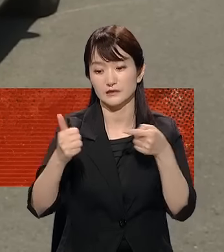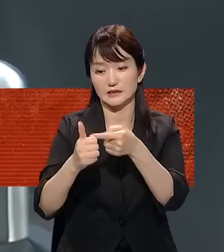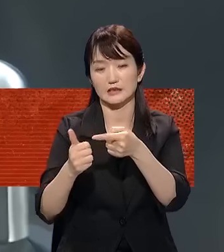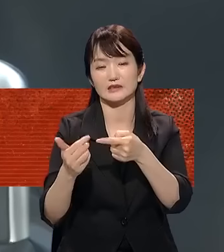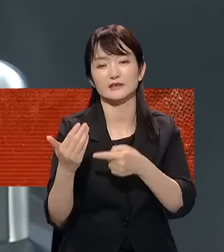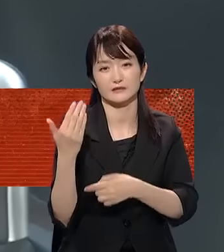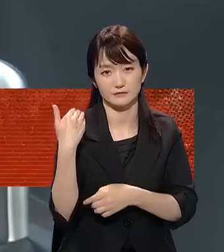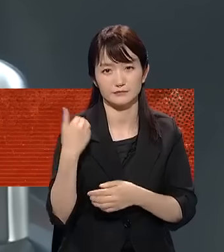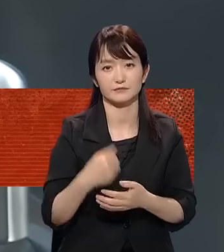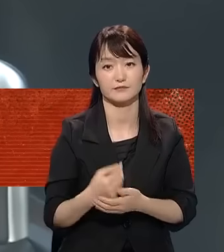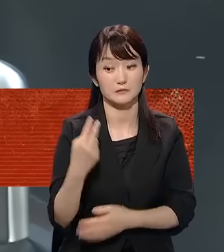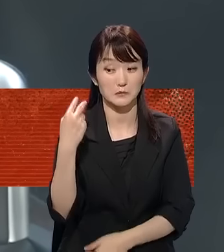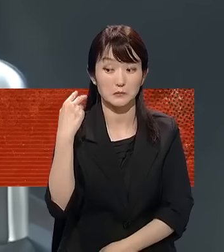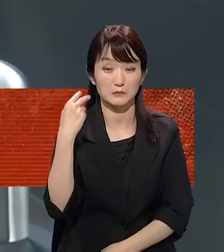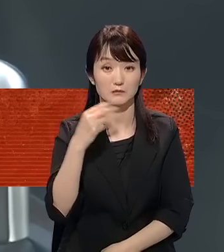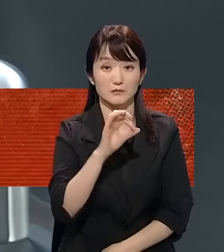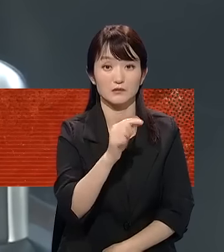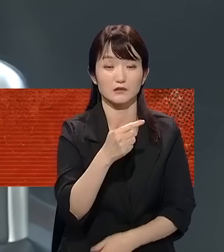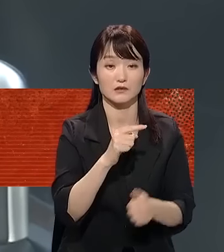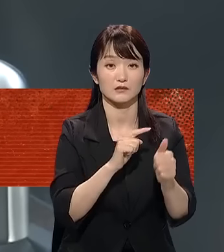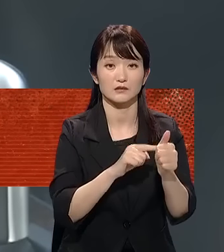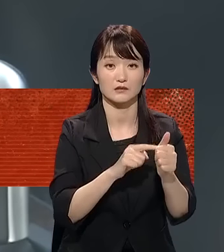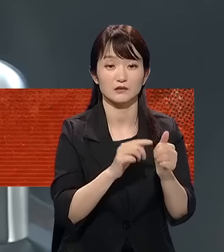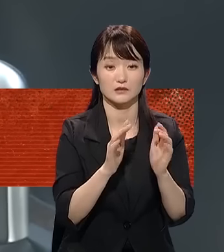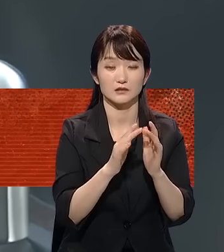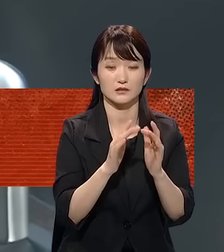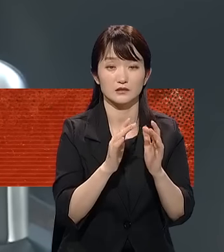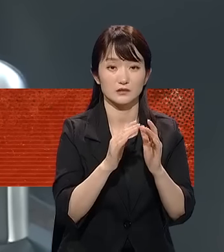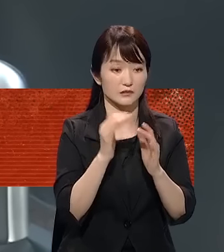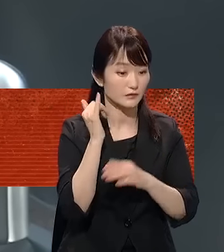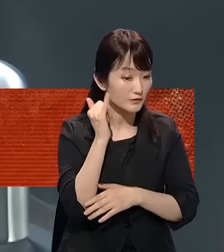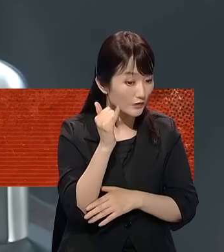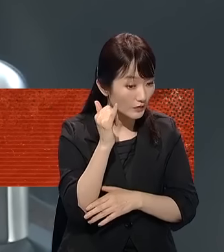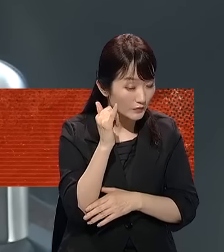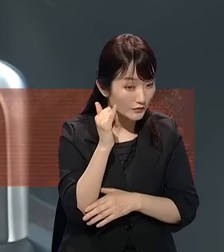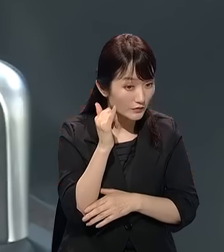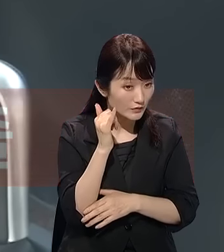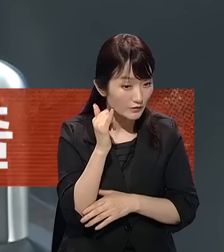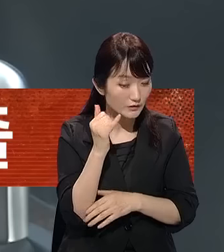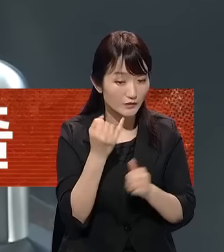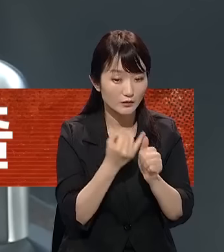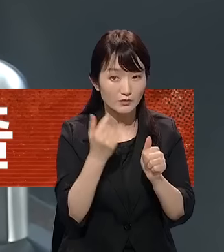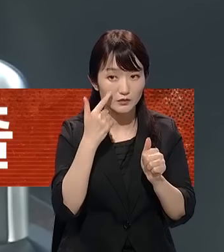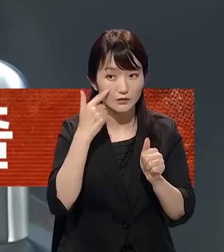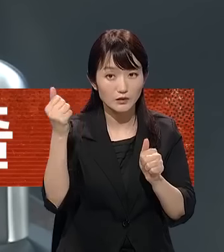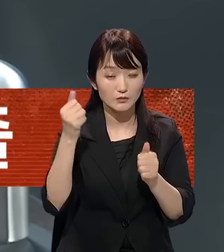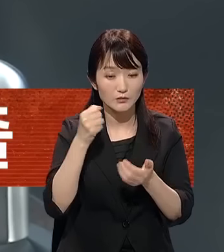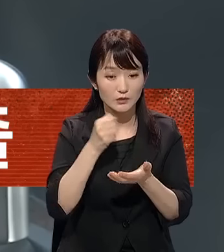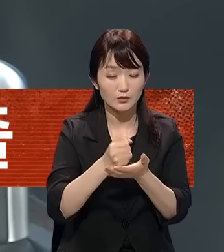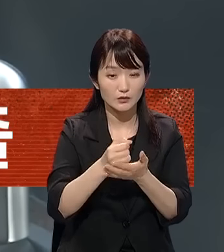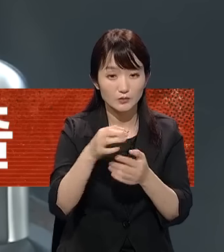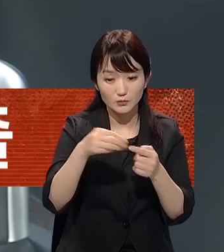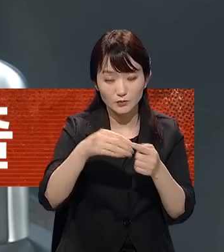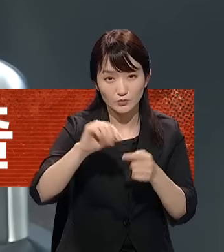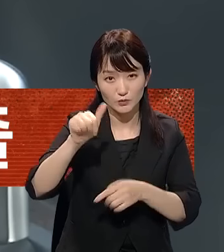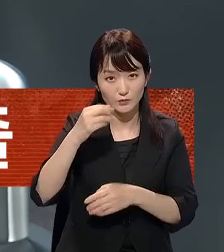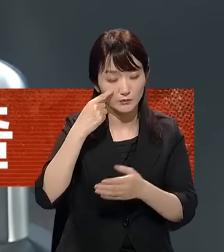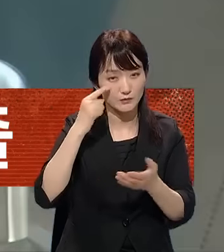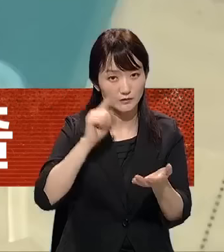전에 이틀 전에 안씨가 인터넷 뱅킹을 통해서 장인 계좌에서 한 500만 원 정도 인출을 했던 사실도 적발을 했고요